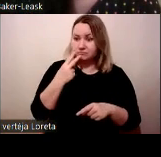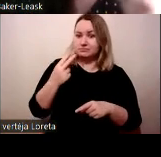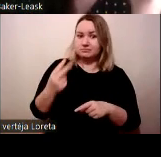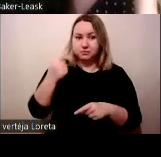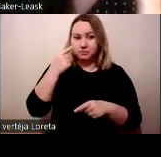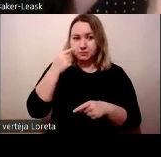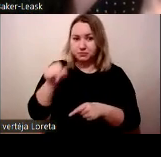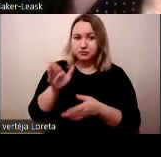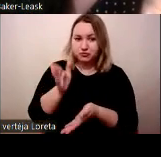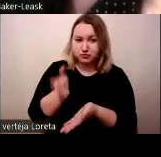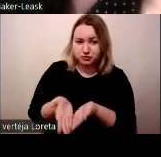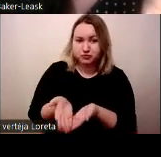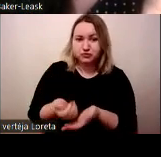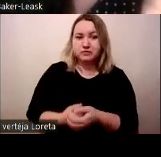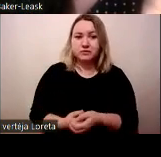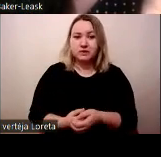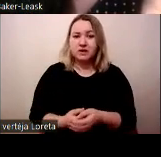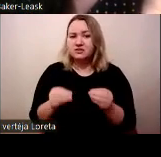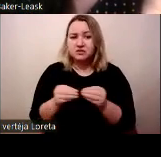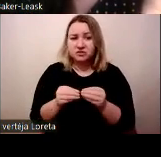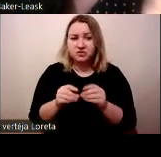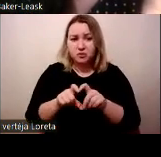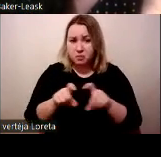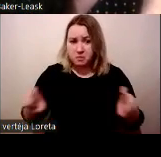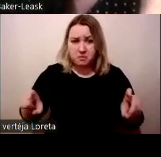Ir štai yra ta pati mokykla,